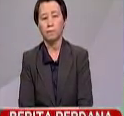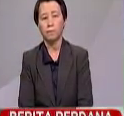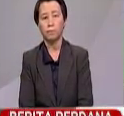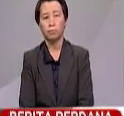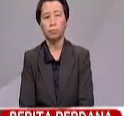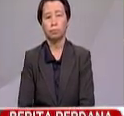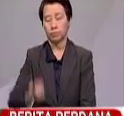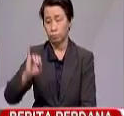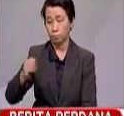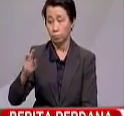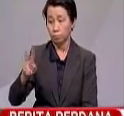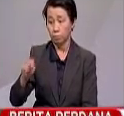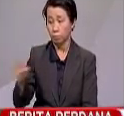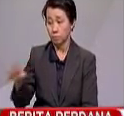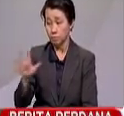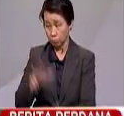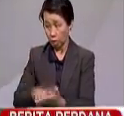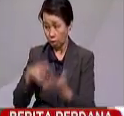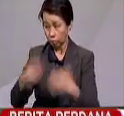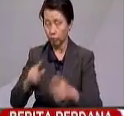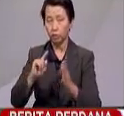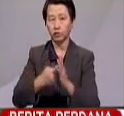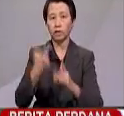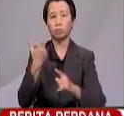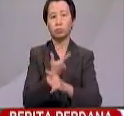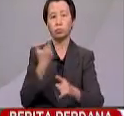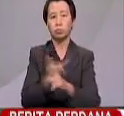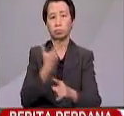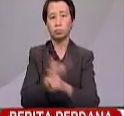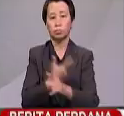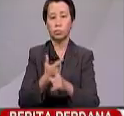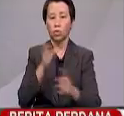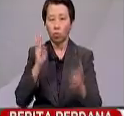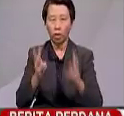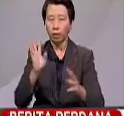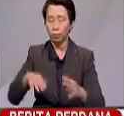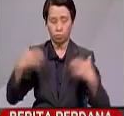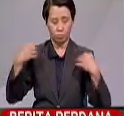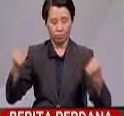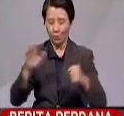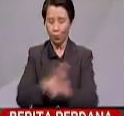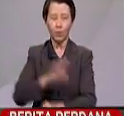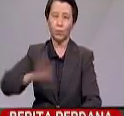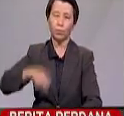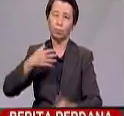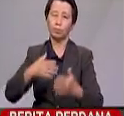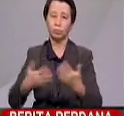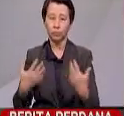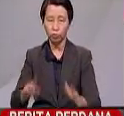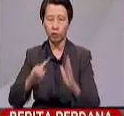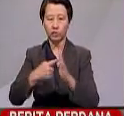Jin Wei yang ditemui mengesahkan telah memulakan sesi latihan biarpun masih belum sihat sepenuhnya.